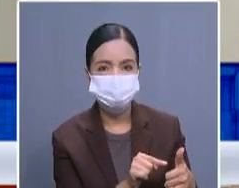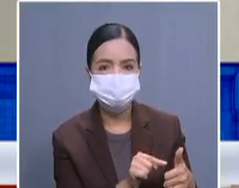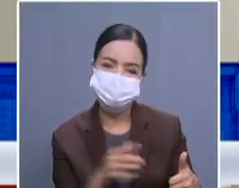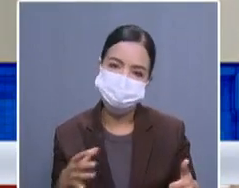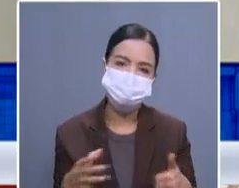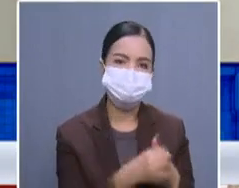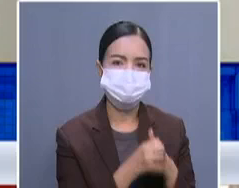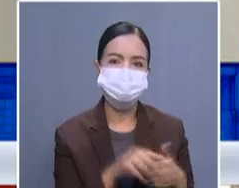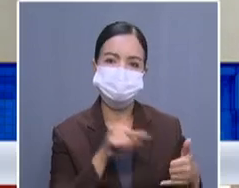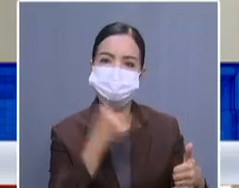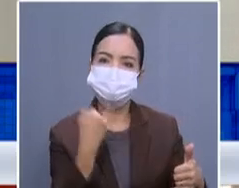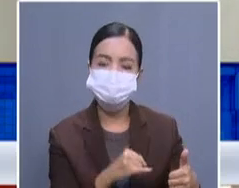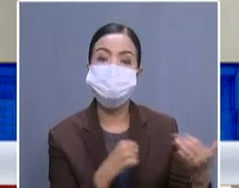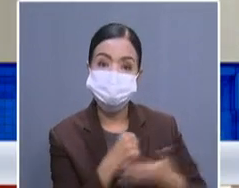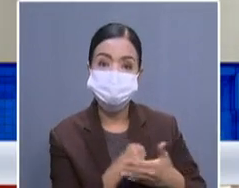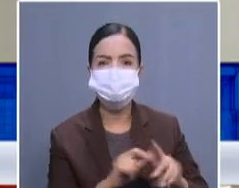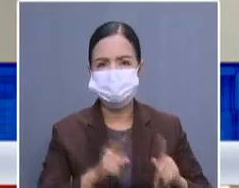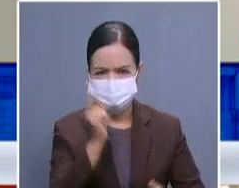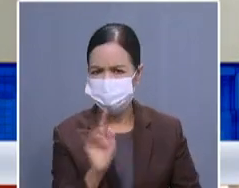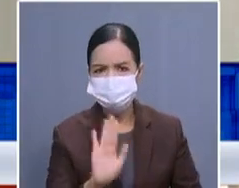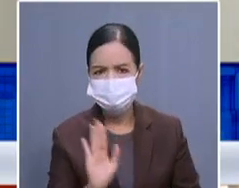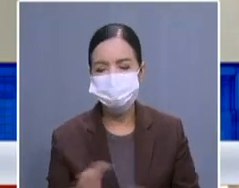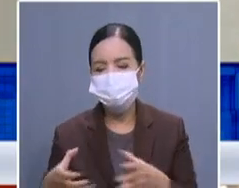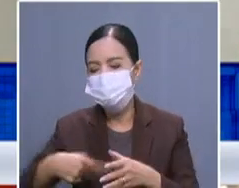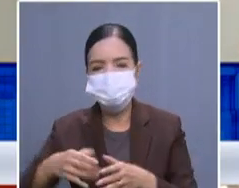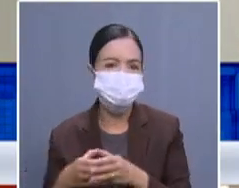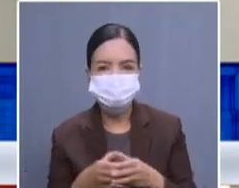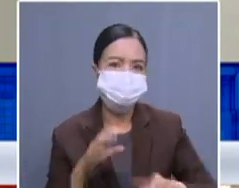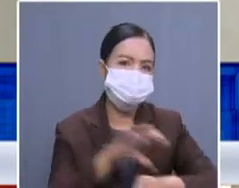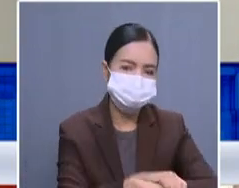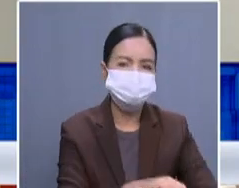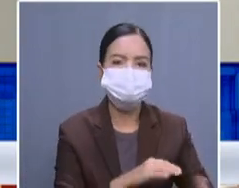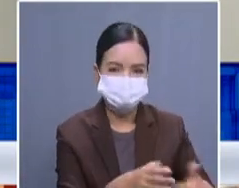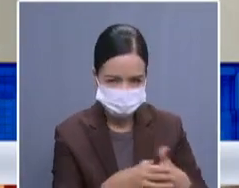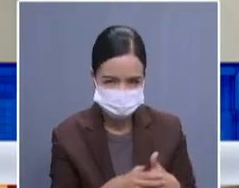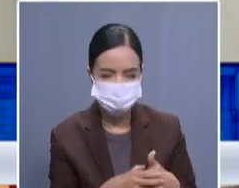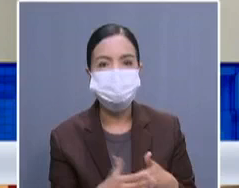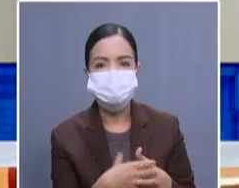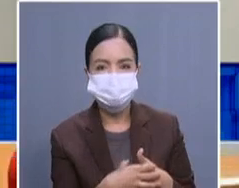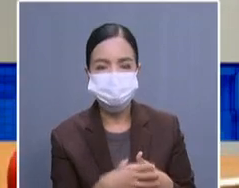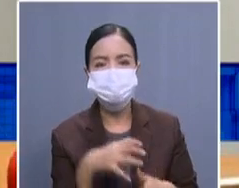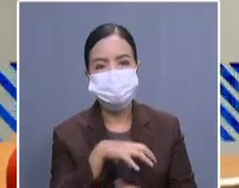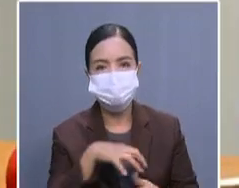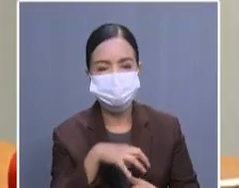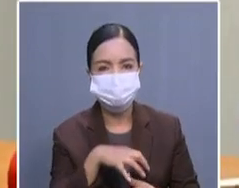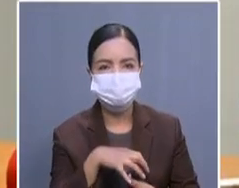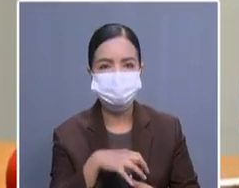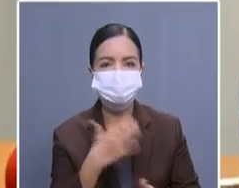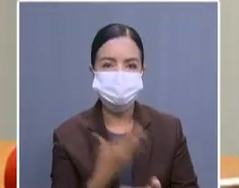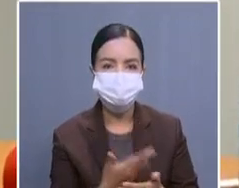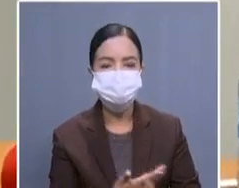ได้ฟังรายละเอียดจากข้อมูลทั้งหมดนะครับแล้วก็ฟังแล้ว